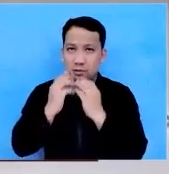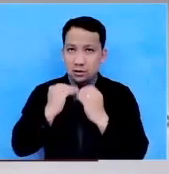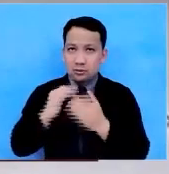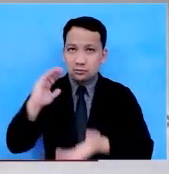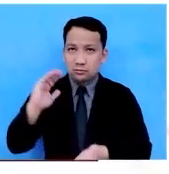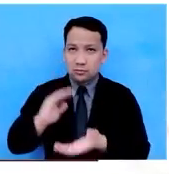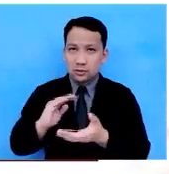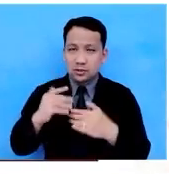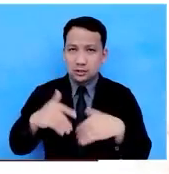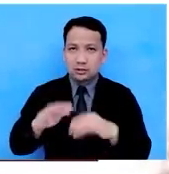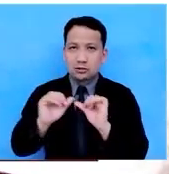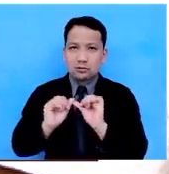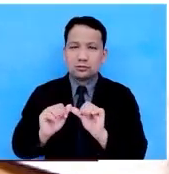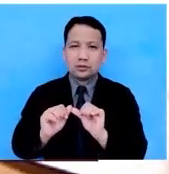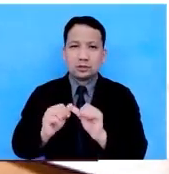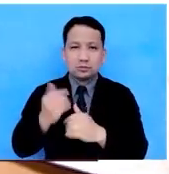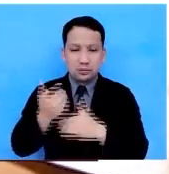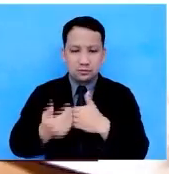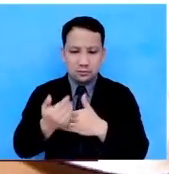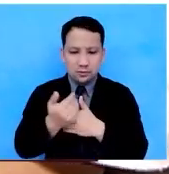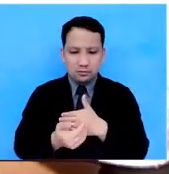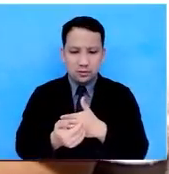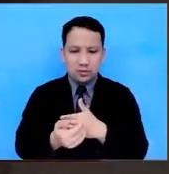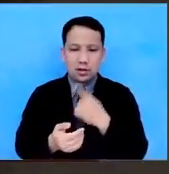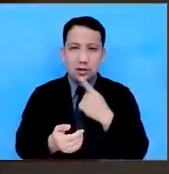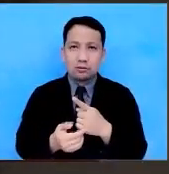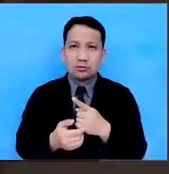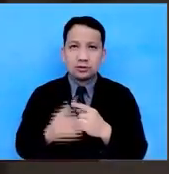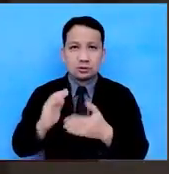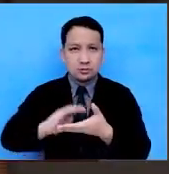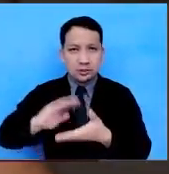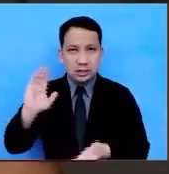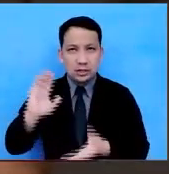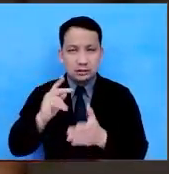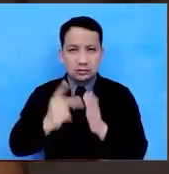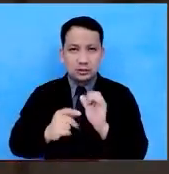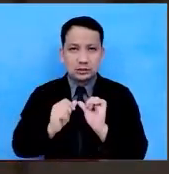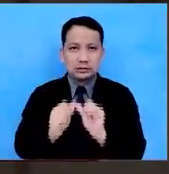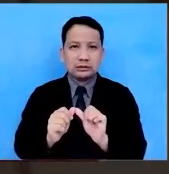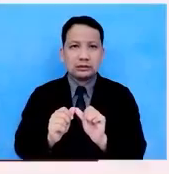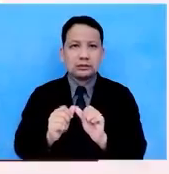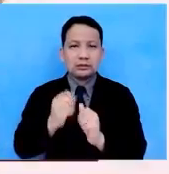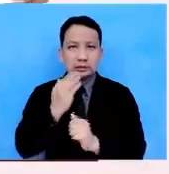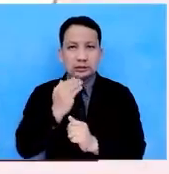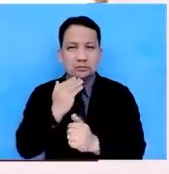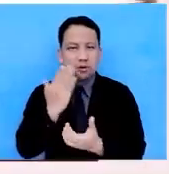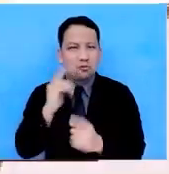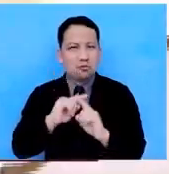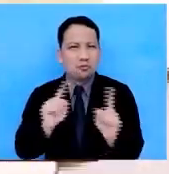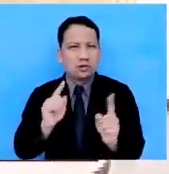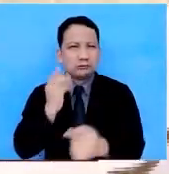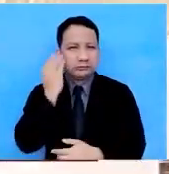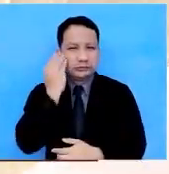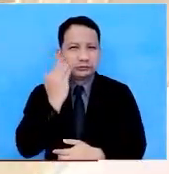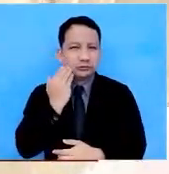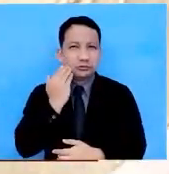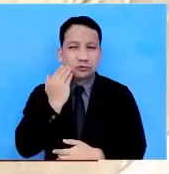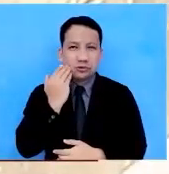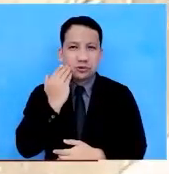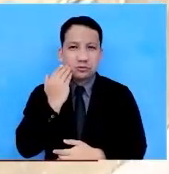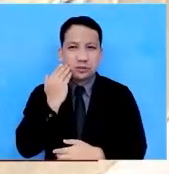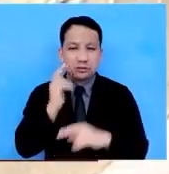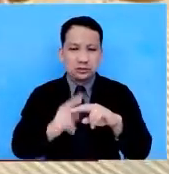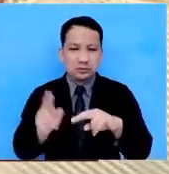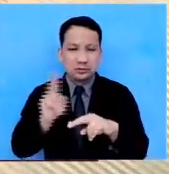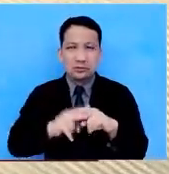maluwag ang mga bakery na apektado ng mataas na presyo ng asukal. Ang kaso, isa pang sangkap ang tumataas na rin ang